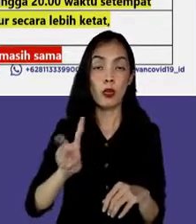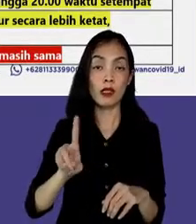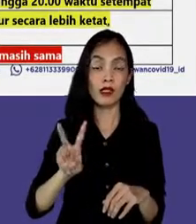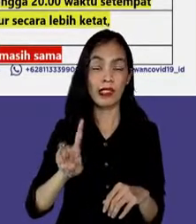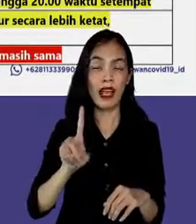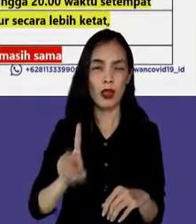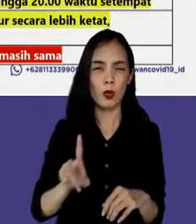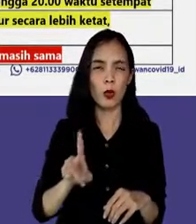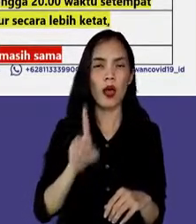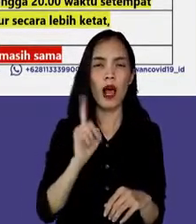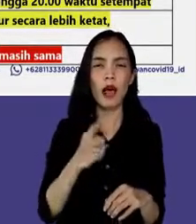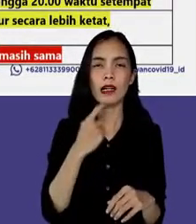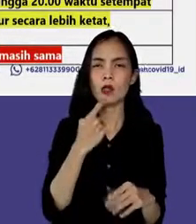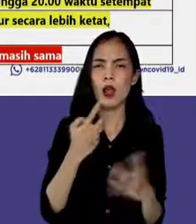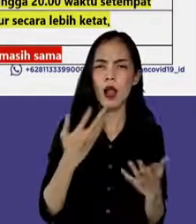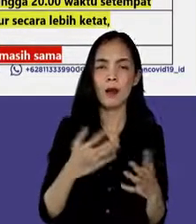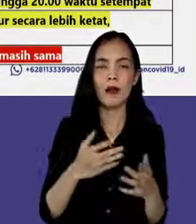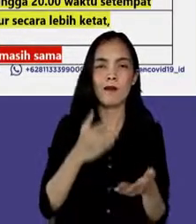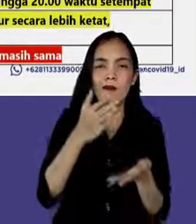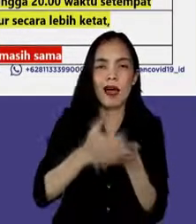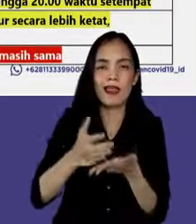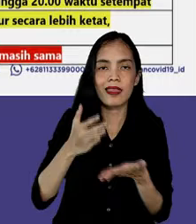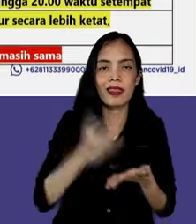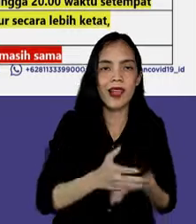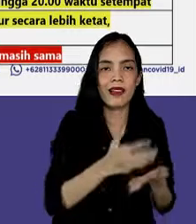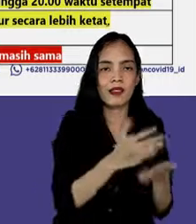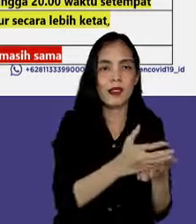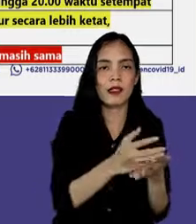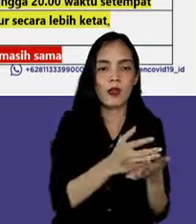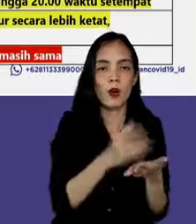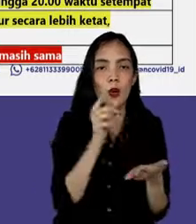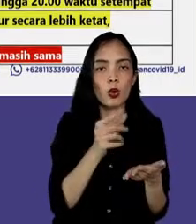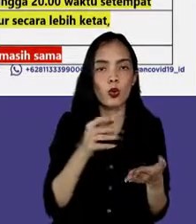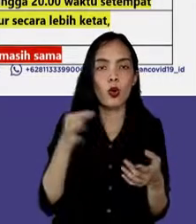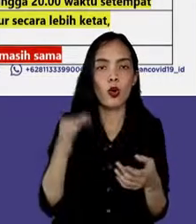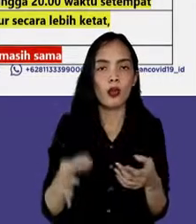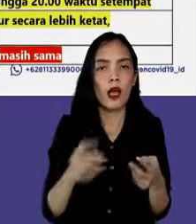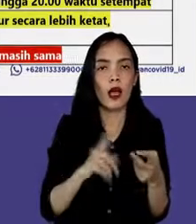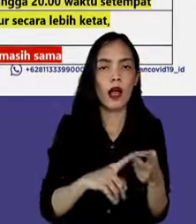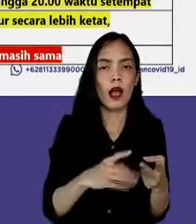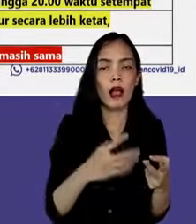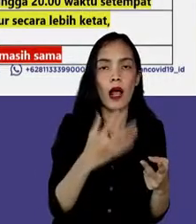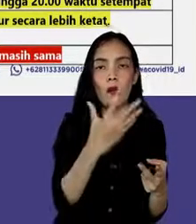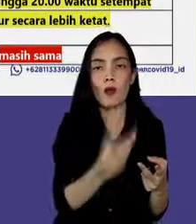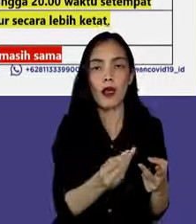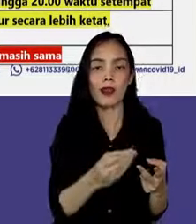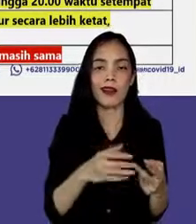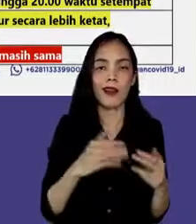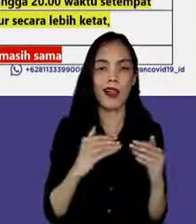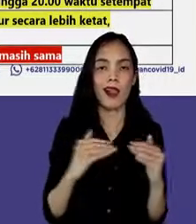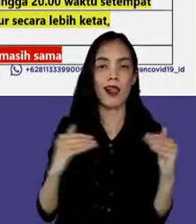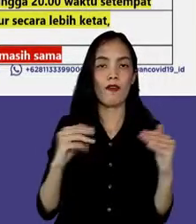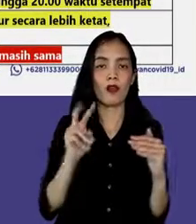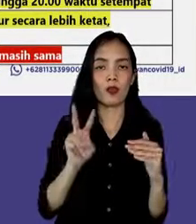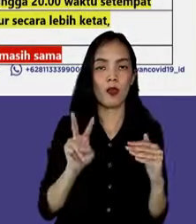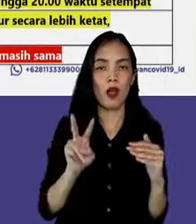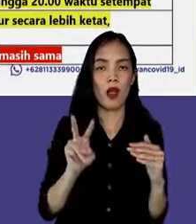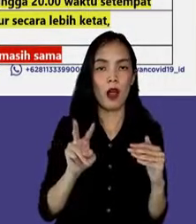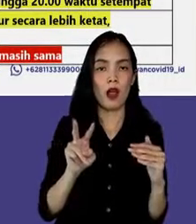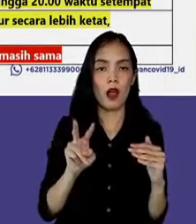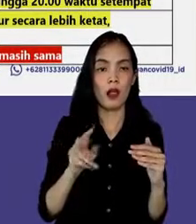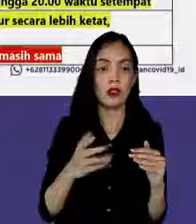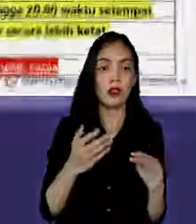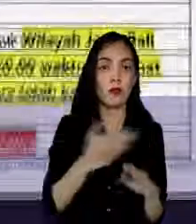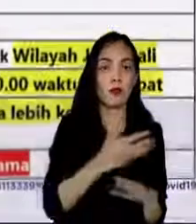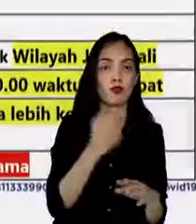mencakup penambahan pengaturan pembatasan pada kabupaten kota level 2 yang sebelumnya hanya mengatur kabupaten